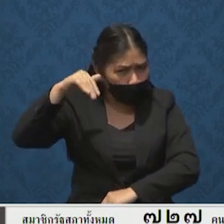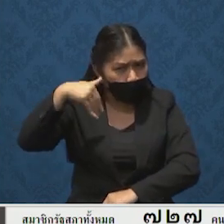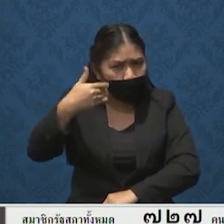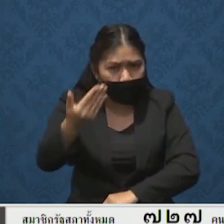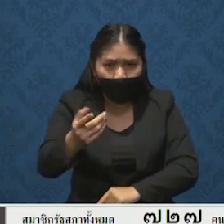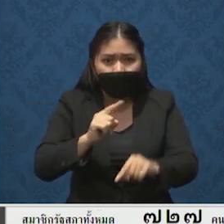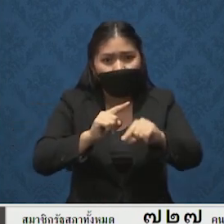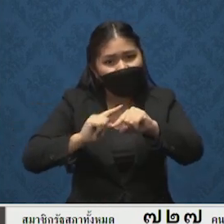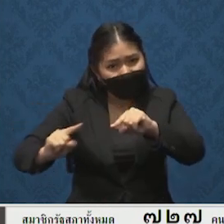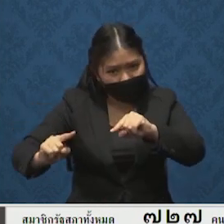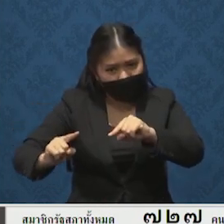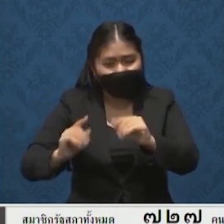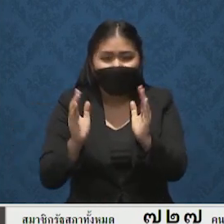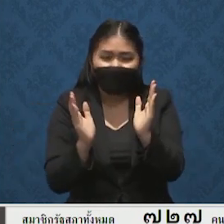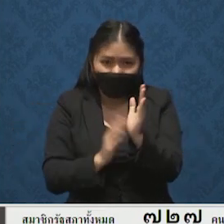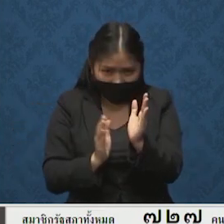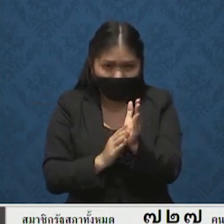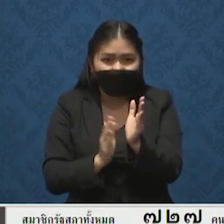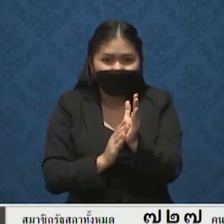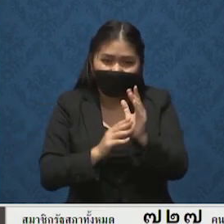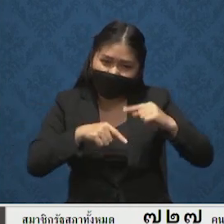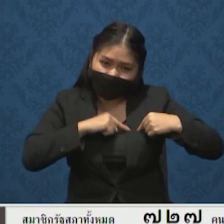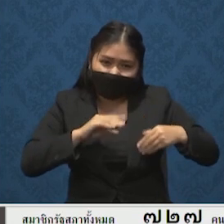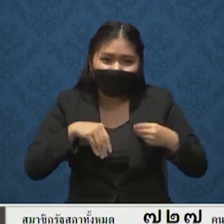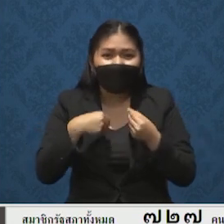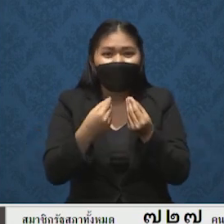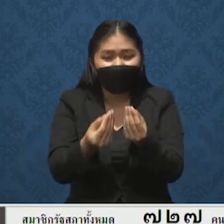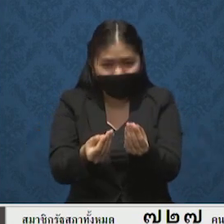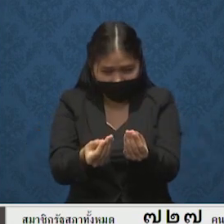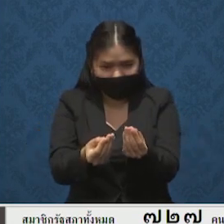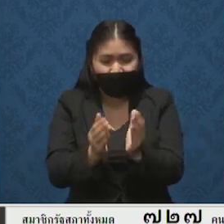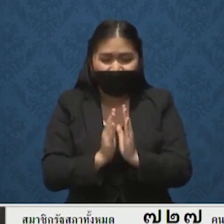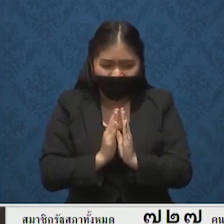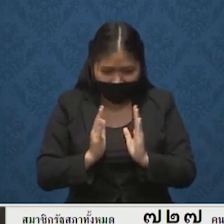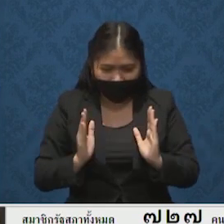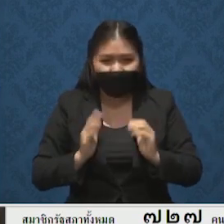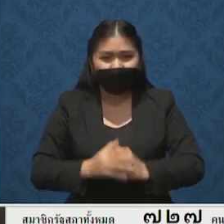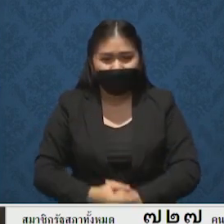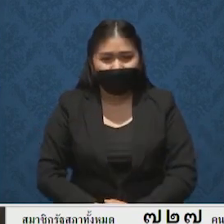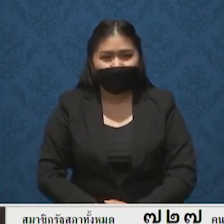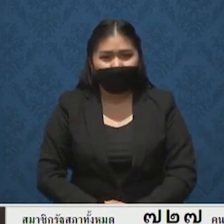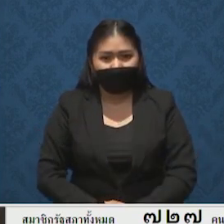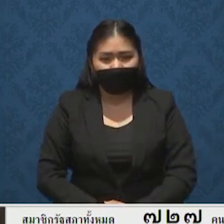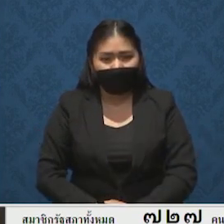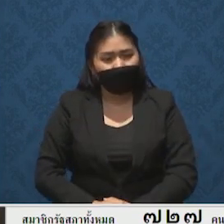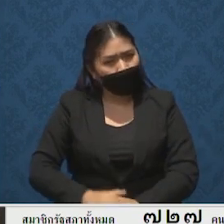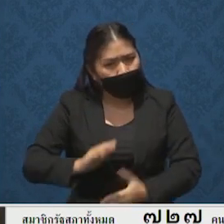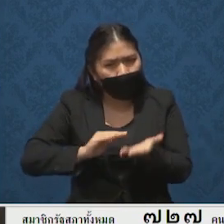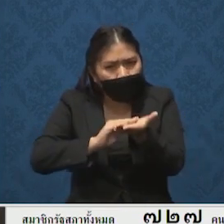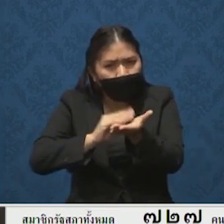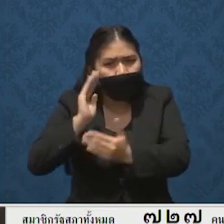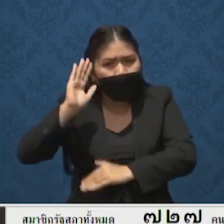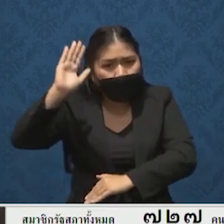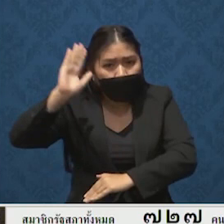จะเป็นยังไงขอชื่นชมท่านประธานและขอให้กำลังใจครับขอบพระคุณครับ ขอบพระคุณครับ ท่านประธานครับ ทั้งหมด